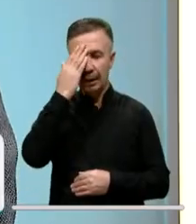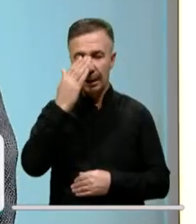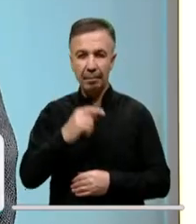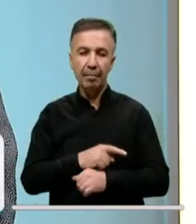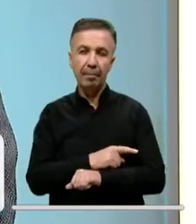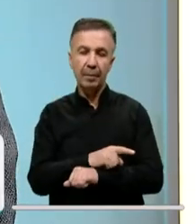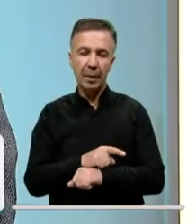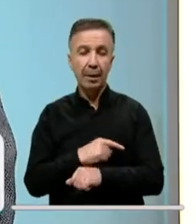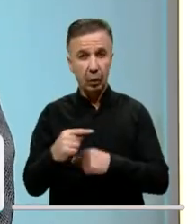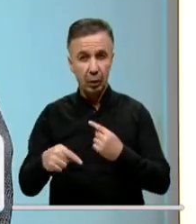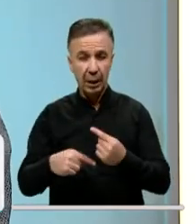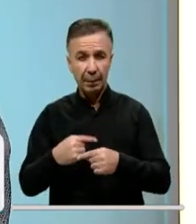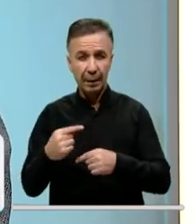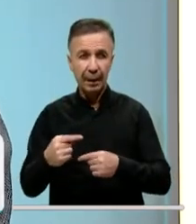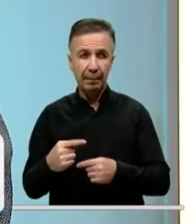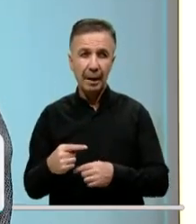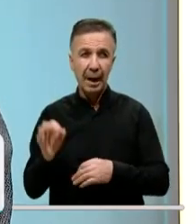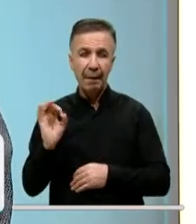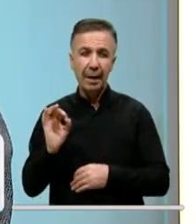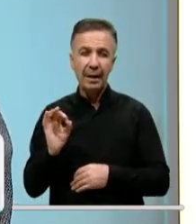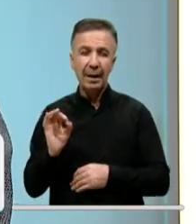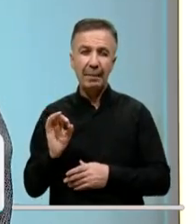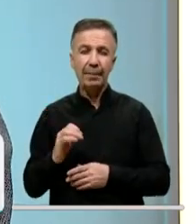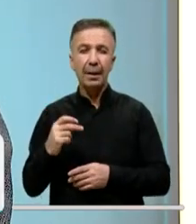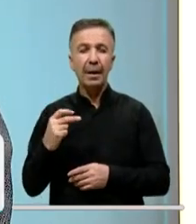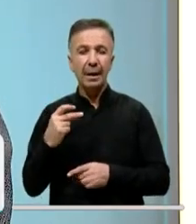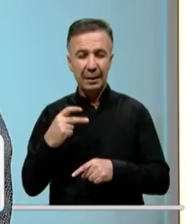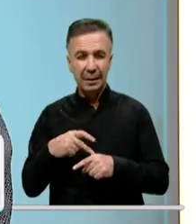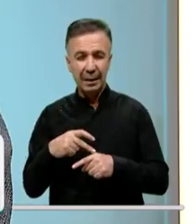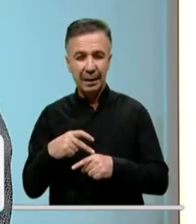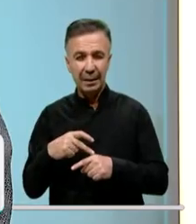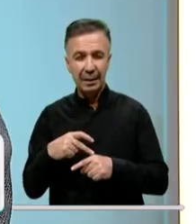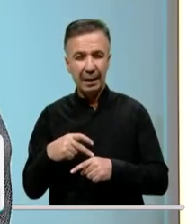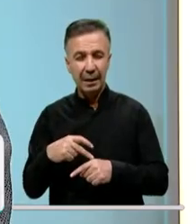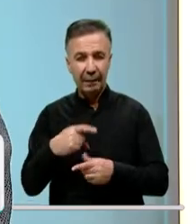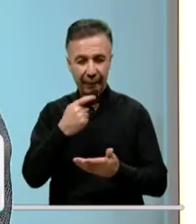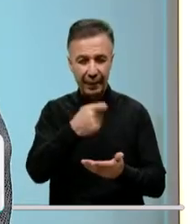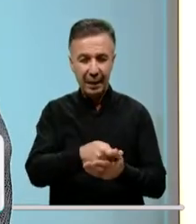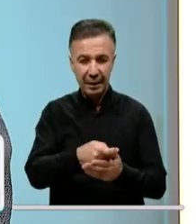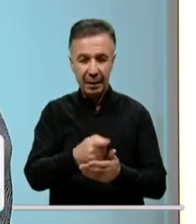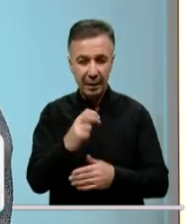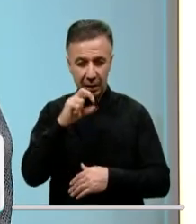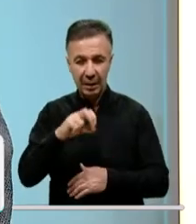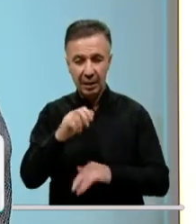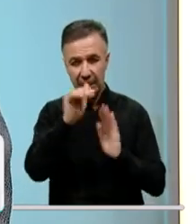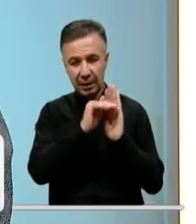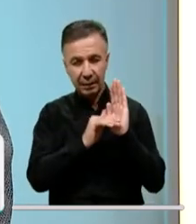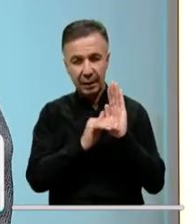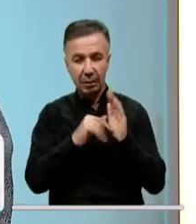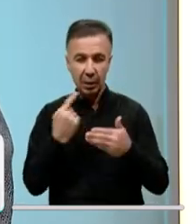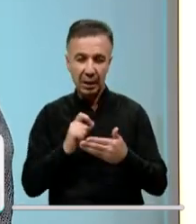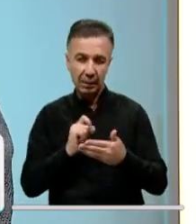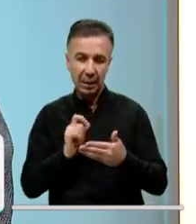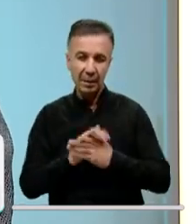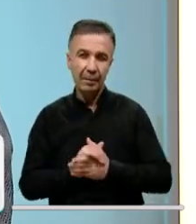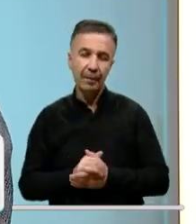döneminde evet yine zekat sınıfın 8 sınıftan birisi olarak Kur'an-ı Kerim'de de geçen